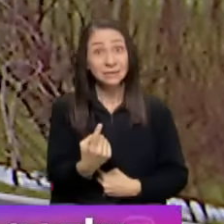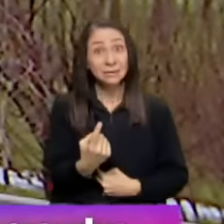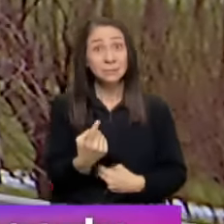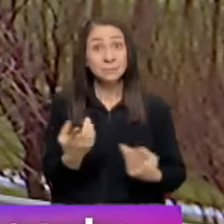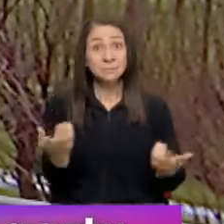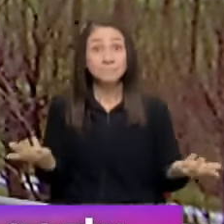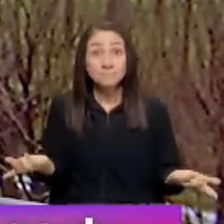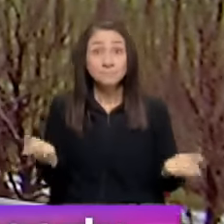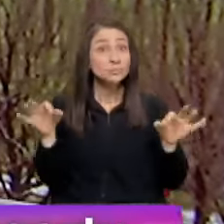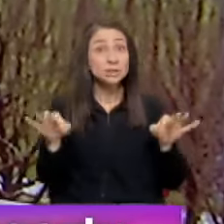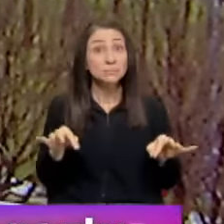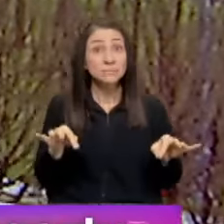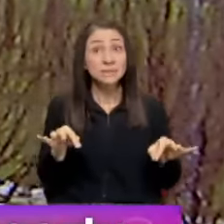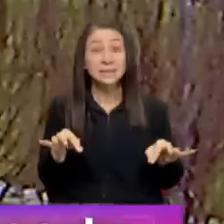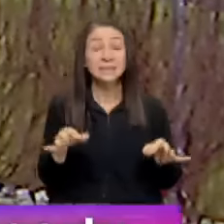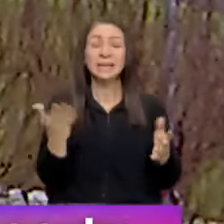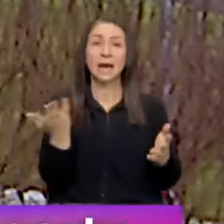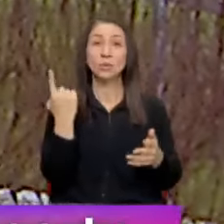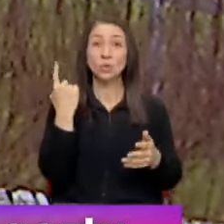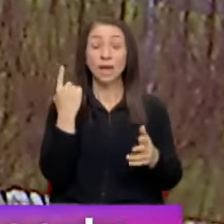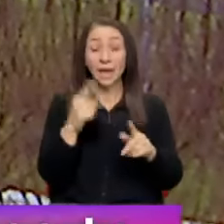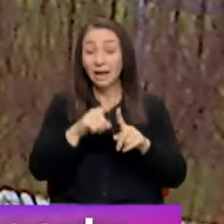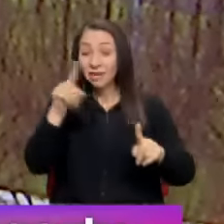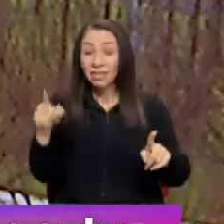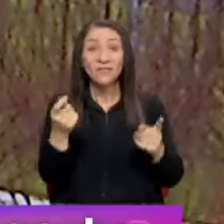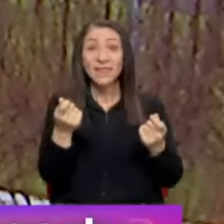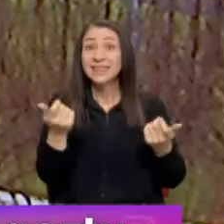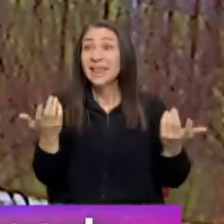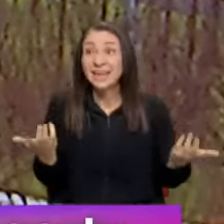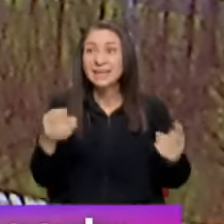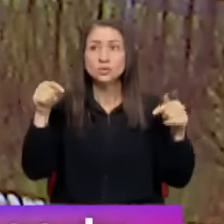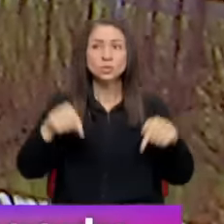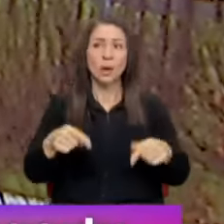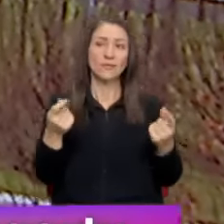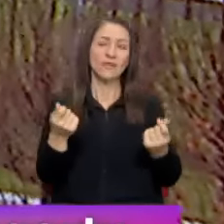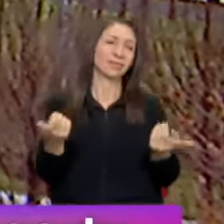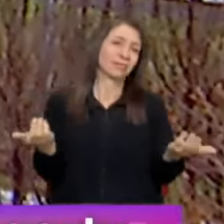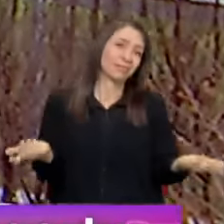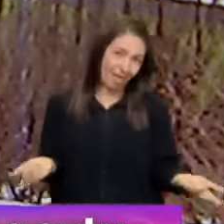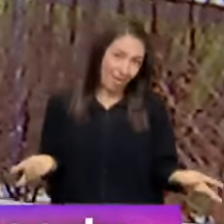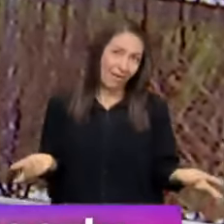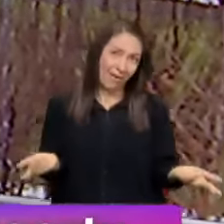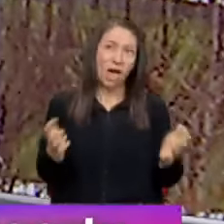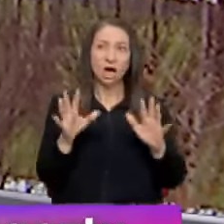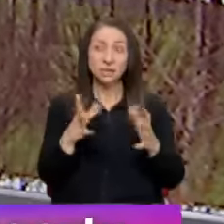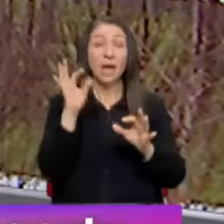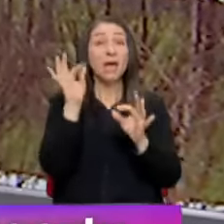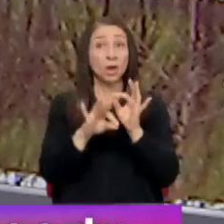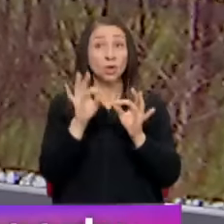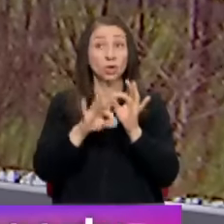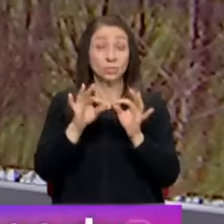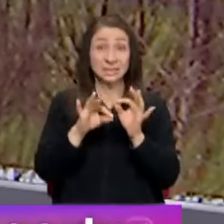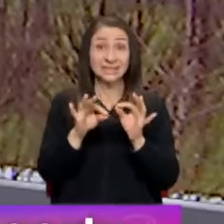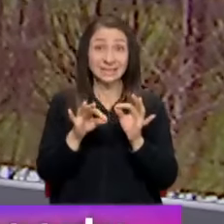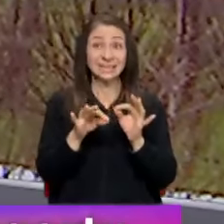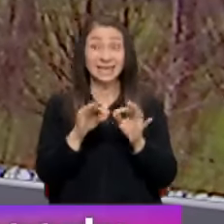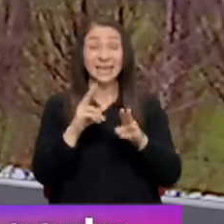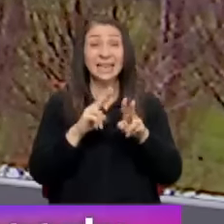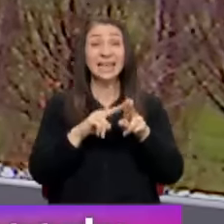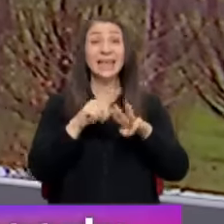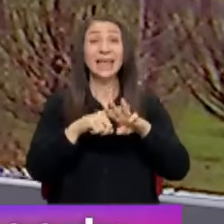demişti. Ve şimdi daha düne kadar fiyatlar neydi, şu anda nedir acaba? Ekonomist